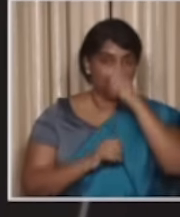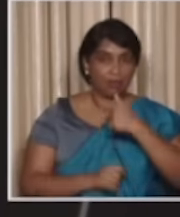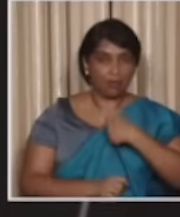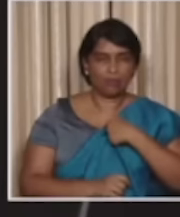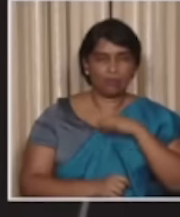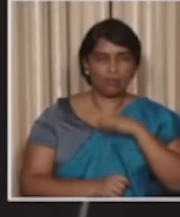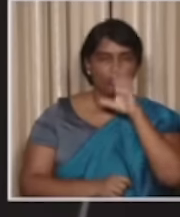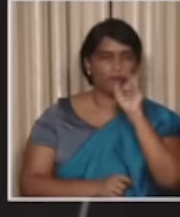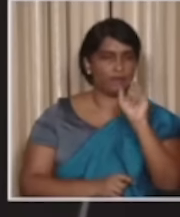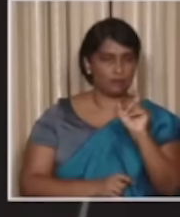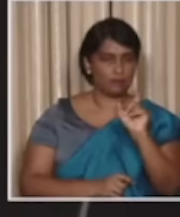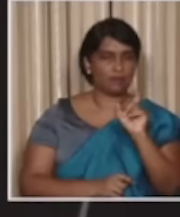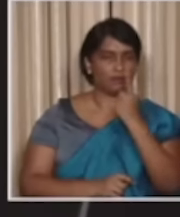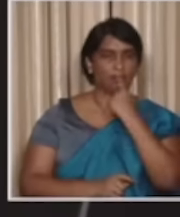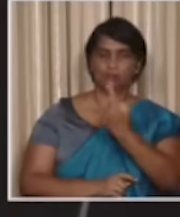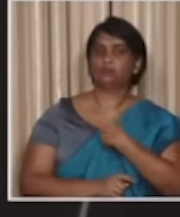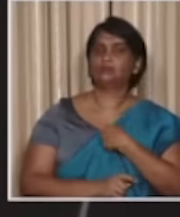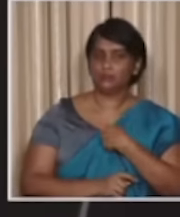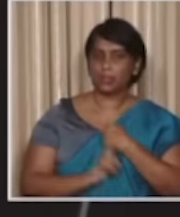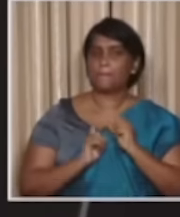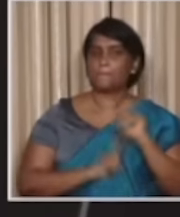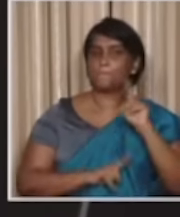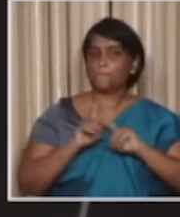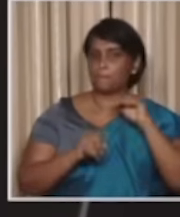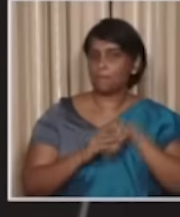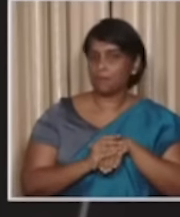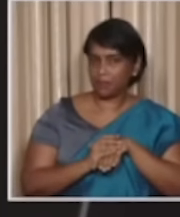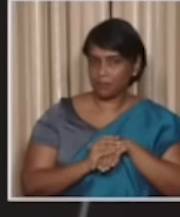අසභ්‍ය වචනයක් කියමින් මේ පාර්ලිමේන්තුව තුළ